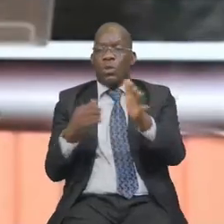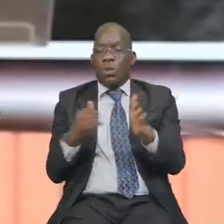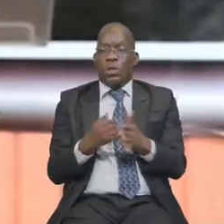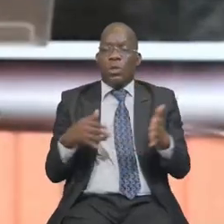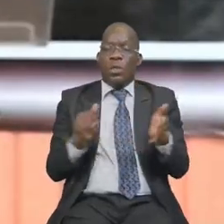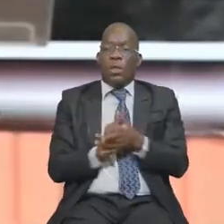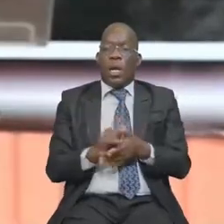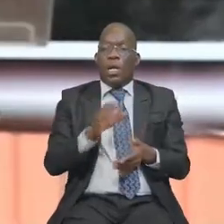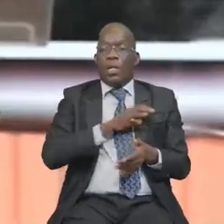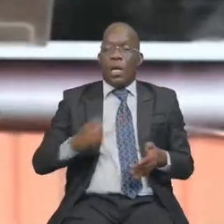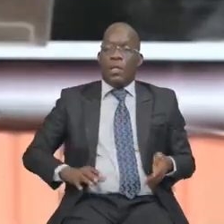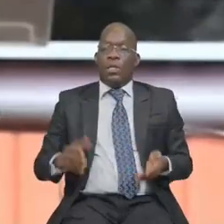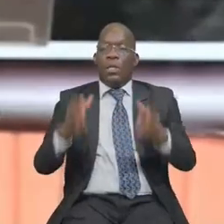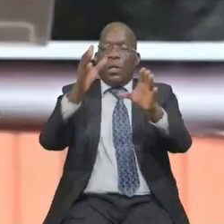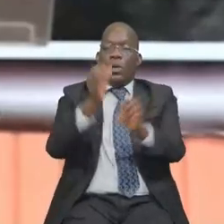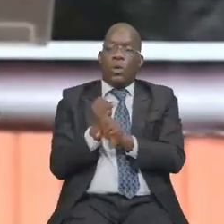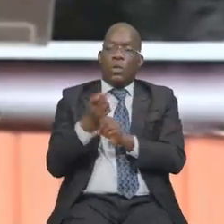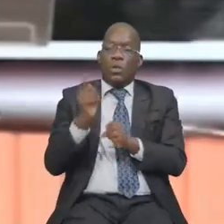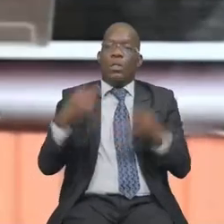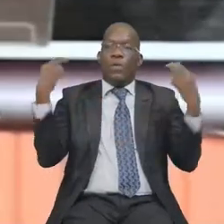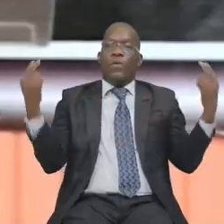la victoire pour toi.